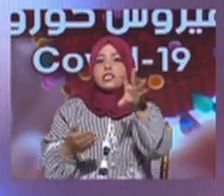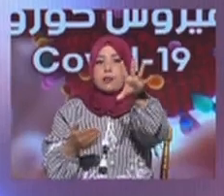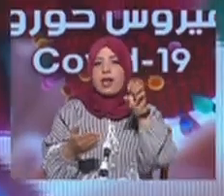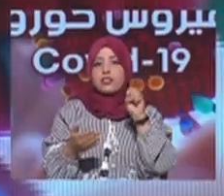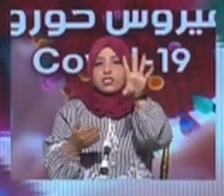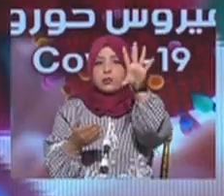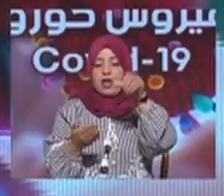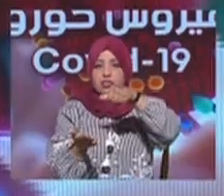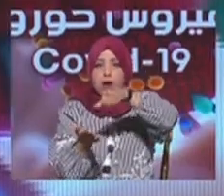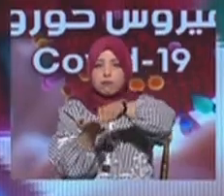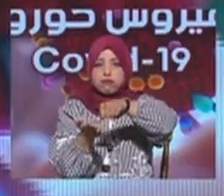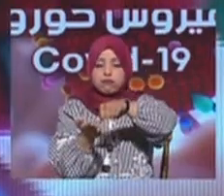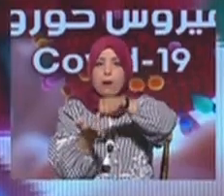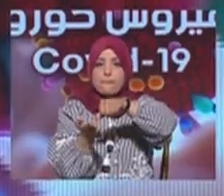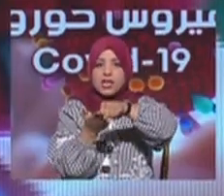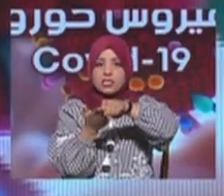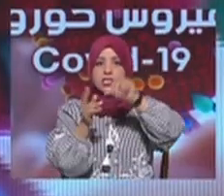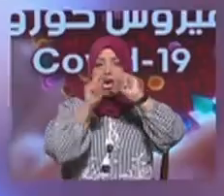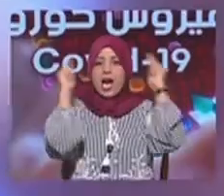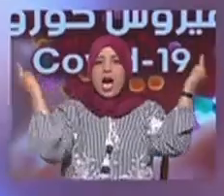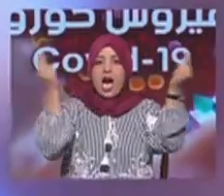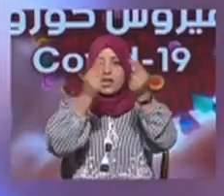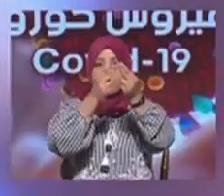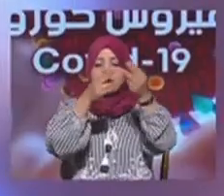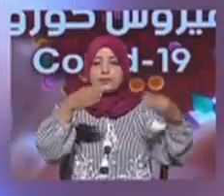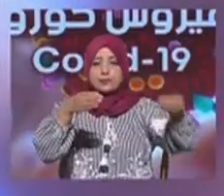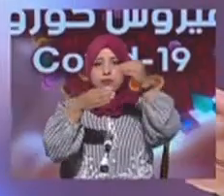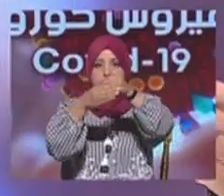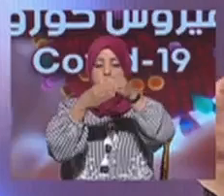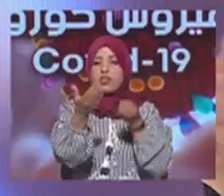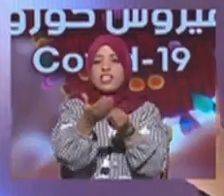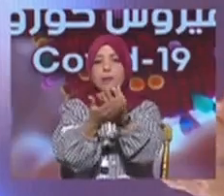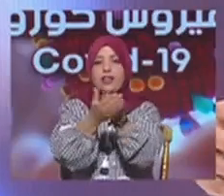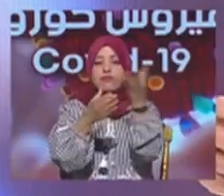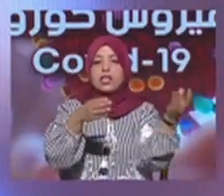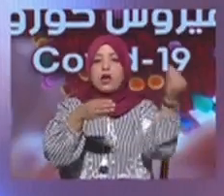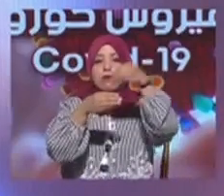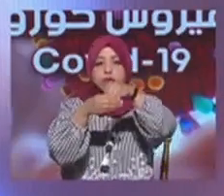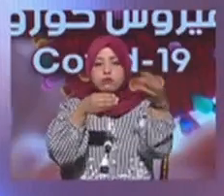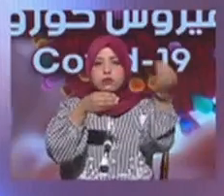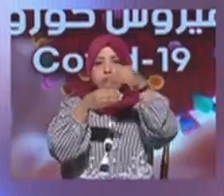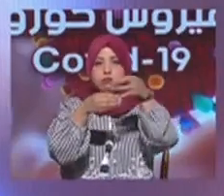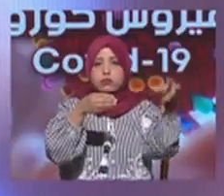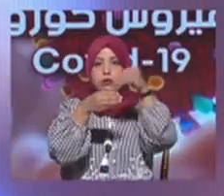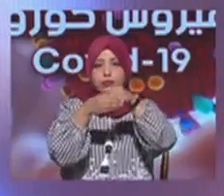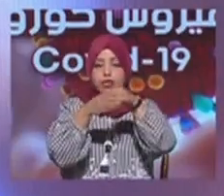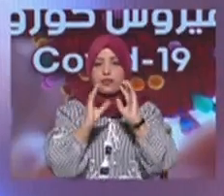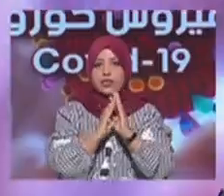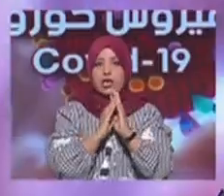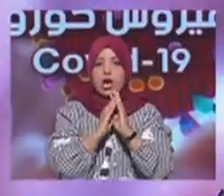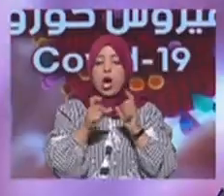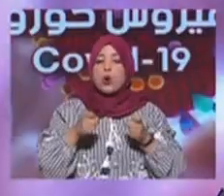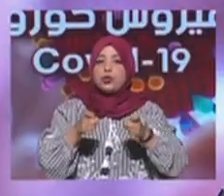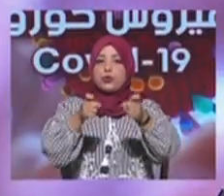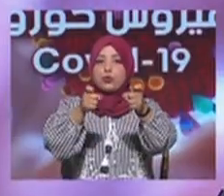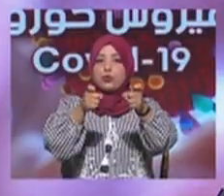بنك جيني عالمي ويتصبوا فيه المعلومات الكل وحتى لي زوتر شيرشور بارتو دون لو موند يحطوا فيه